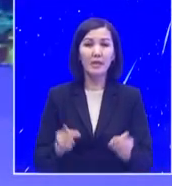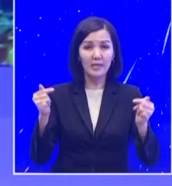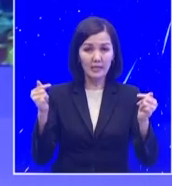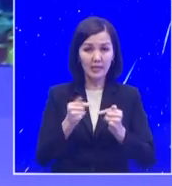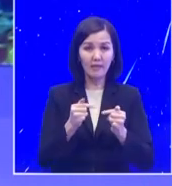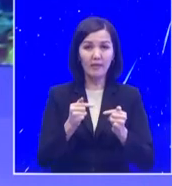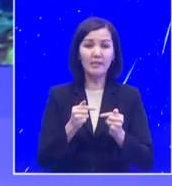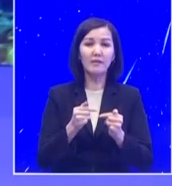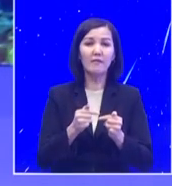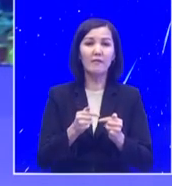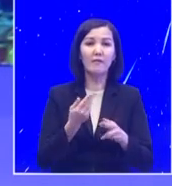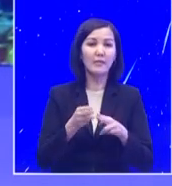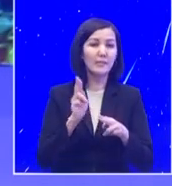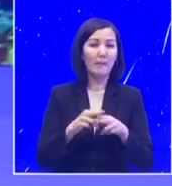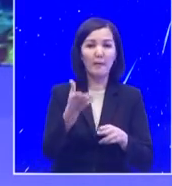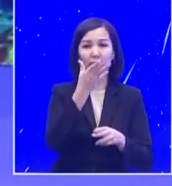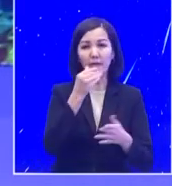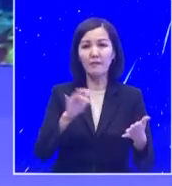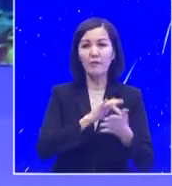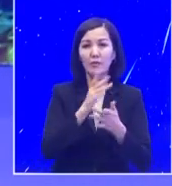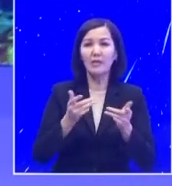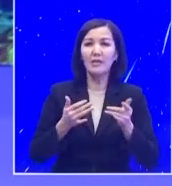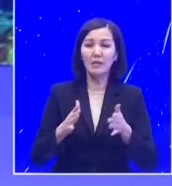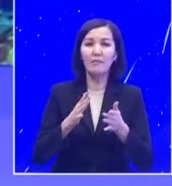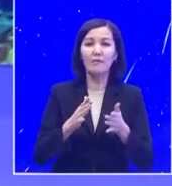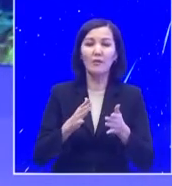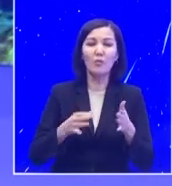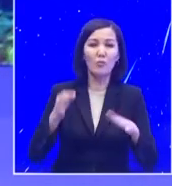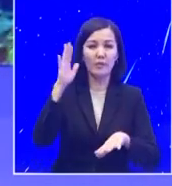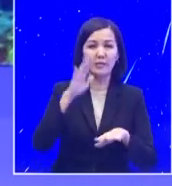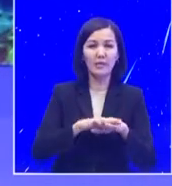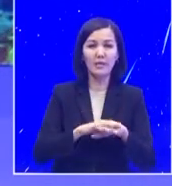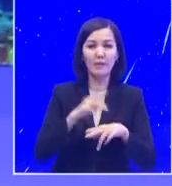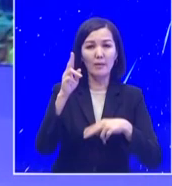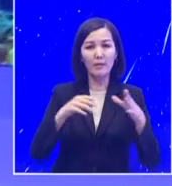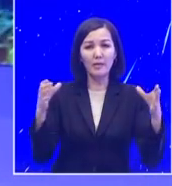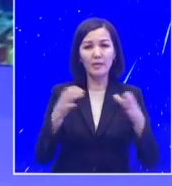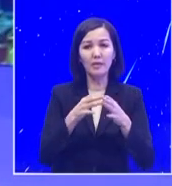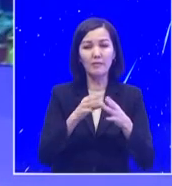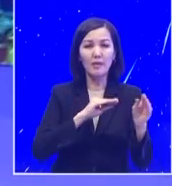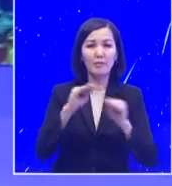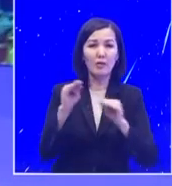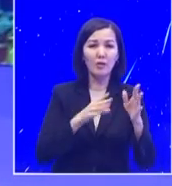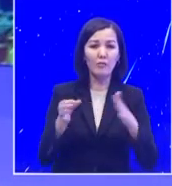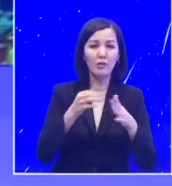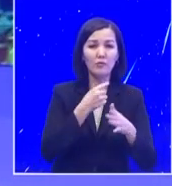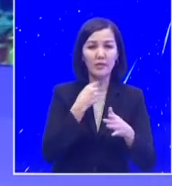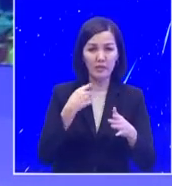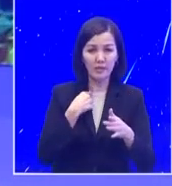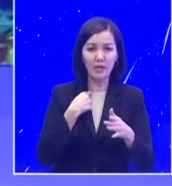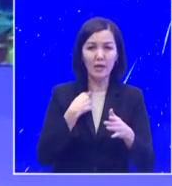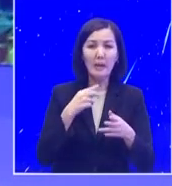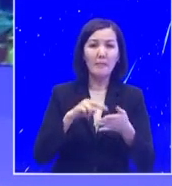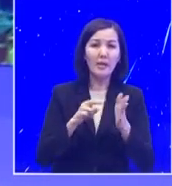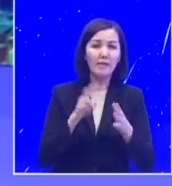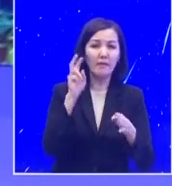Соответствуя статусу самого красивого города, требования главы региона к подрядным организациям, занимающимся благоустройством областного центра.